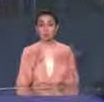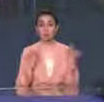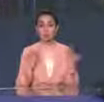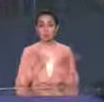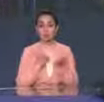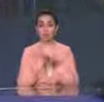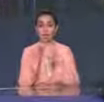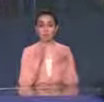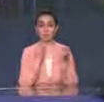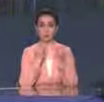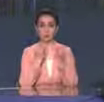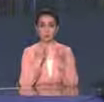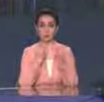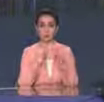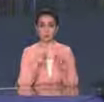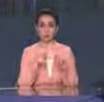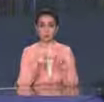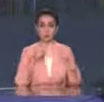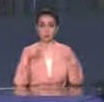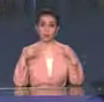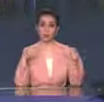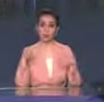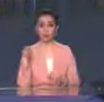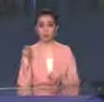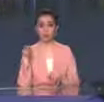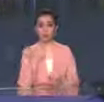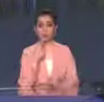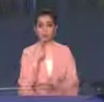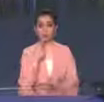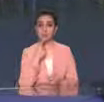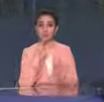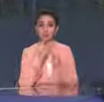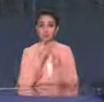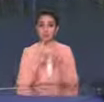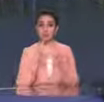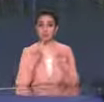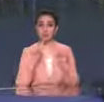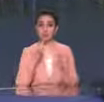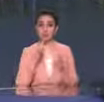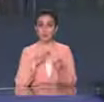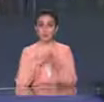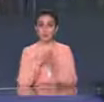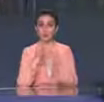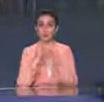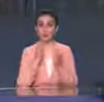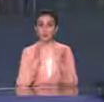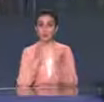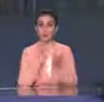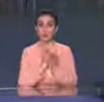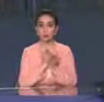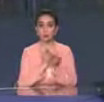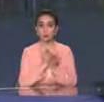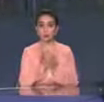сфере общения а также разновидность литературного языка который выполняет какой-либо функцию в общении